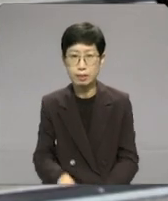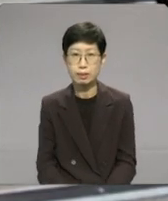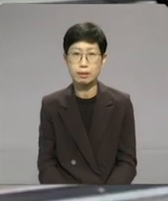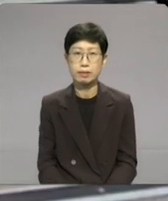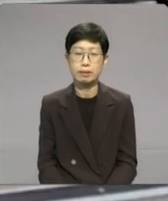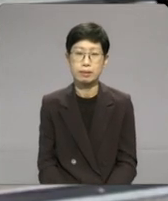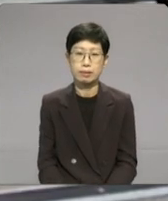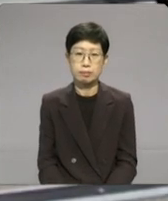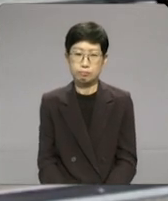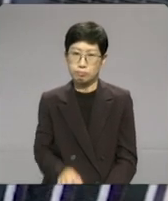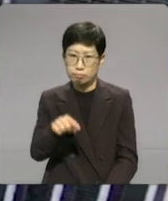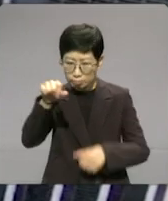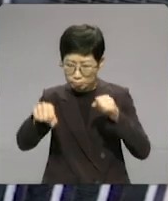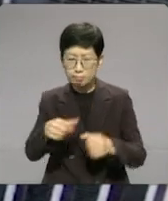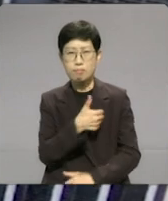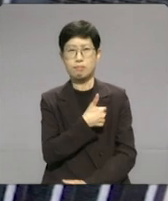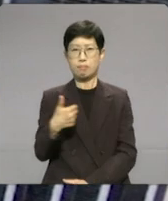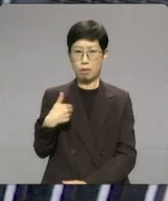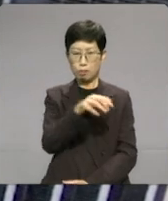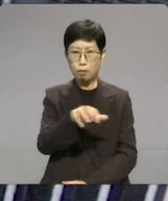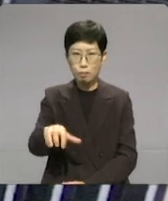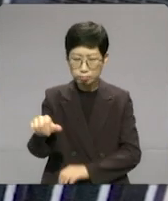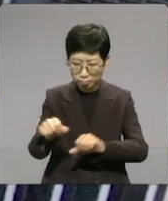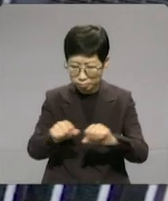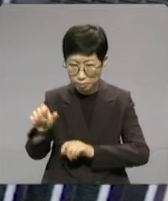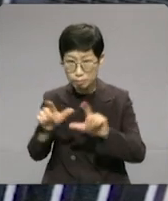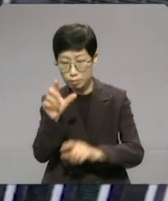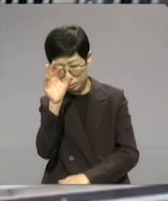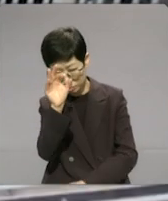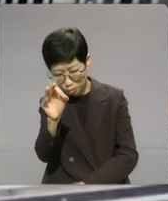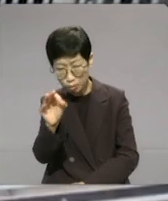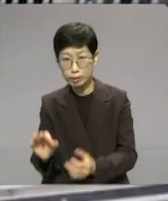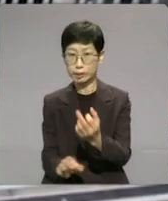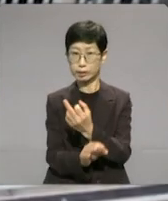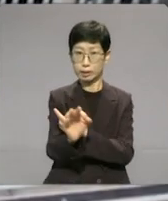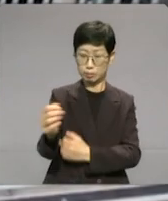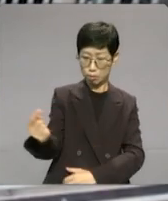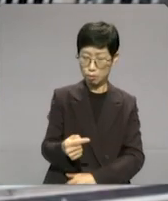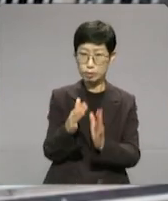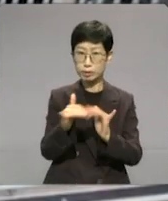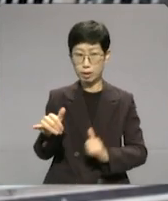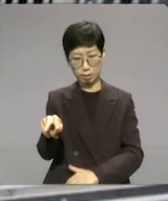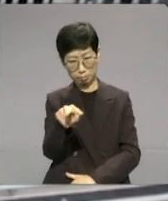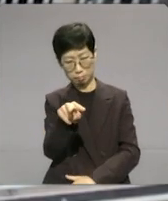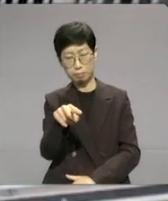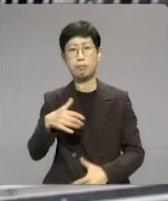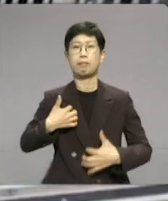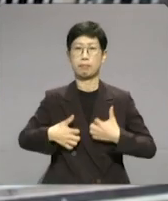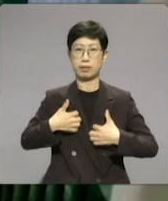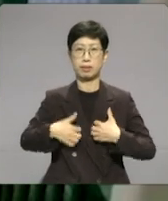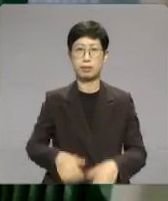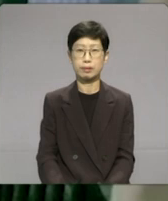포착됐습니다 코알라가 여유롭게 이곳저곳을 탐험하는 모습에 아침 통근자들의 반가움을 드러내기도